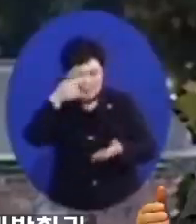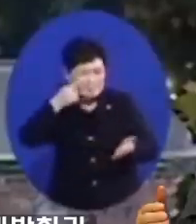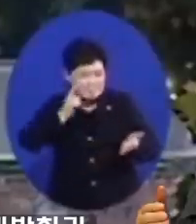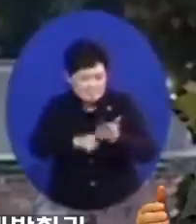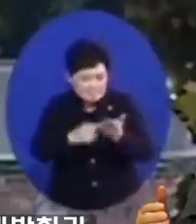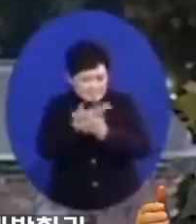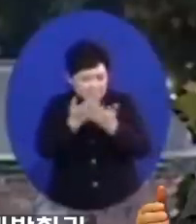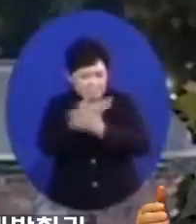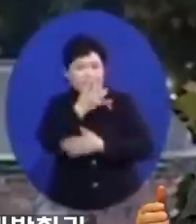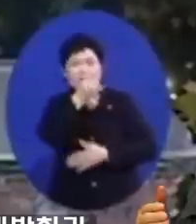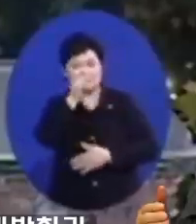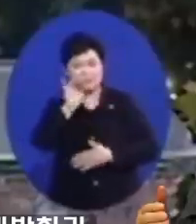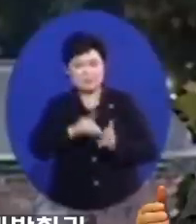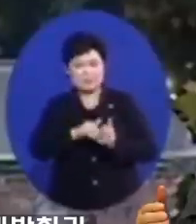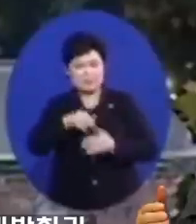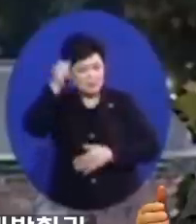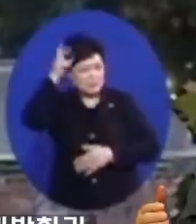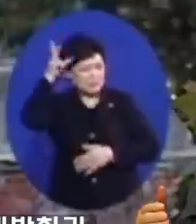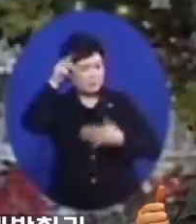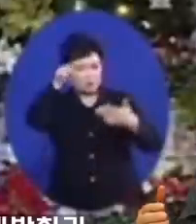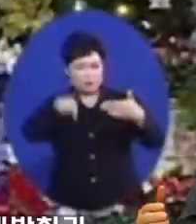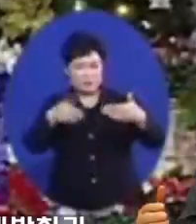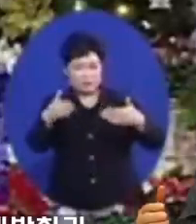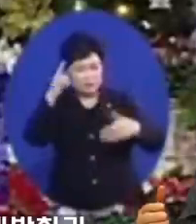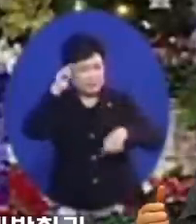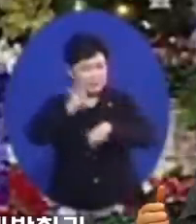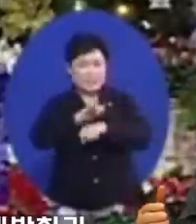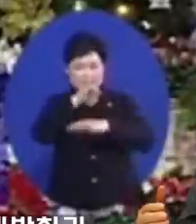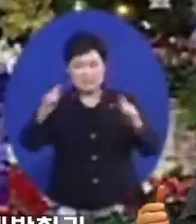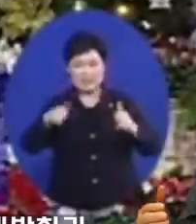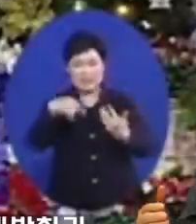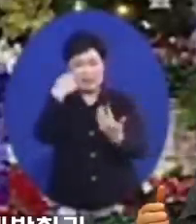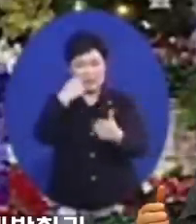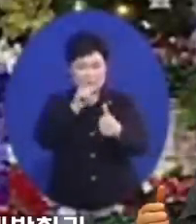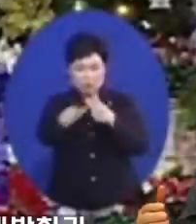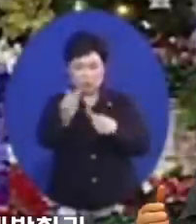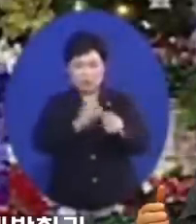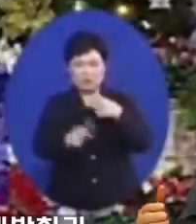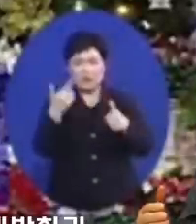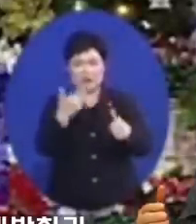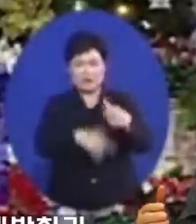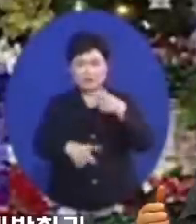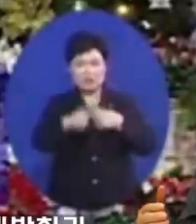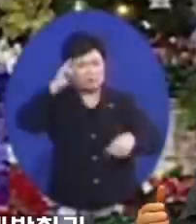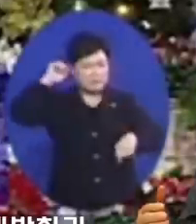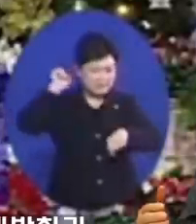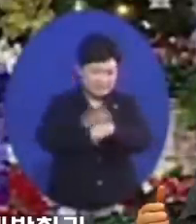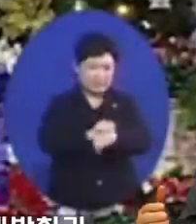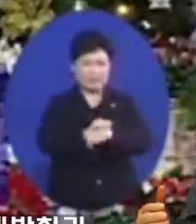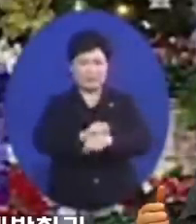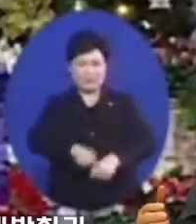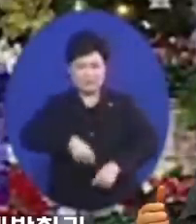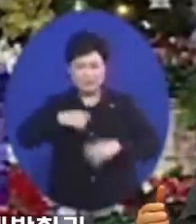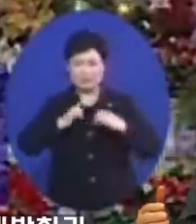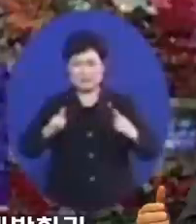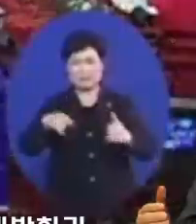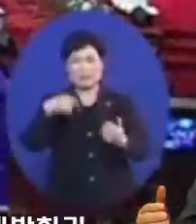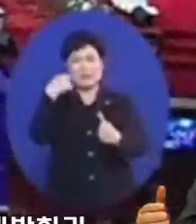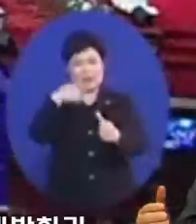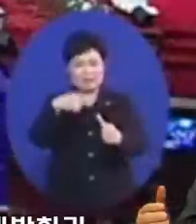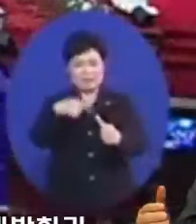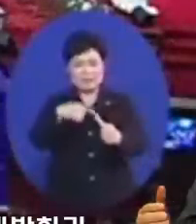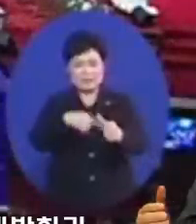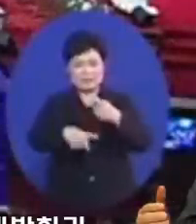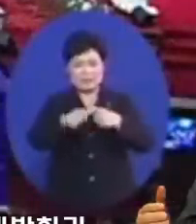것입니다. 잠언서 9장 9절에 지혜 있는 자에게 교훈을 더하라. 그가 더욱 지혜로워질 것이요 의로운 사람을 가르치라.